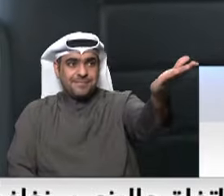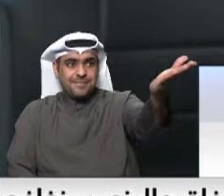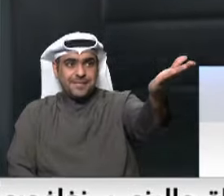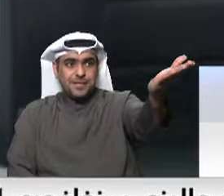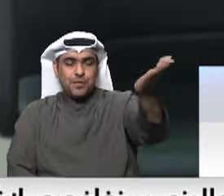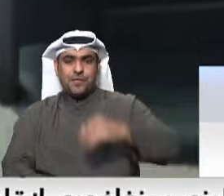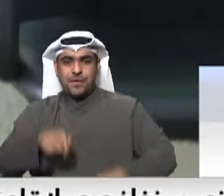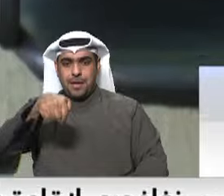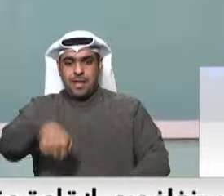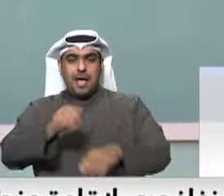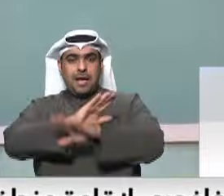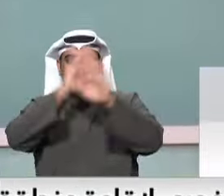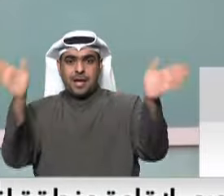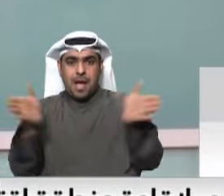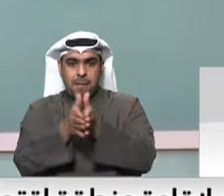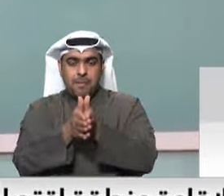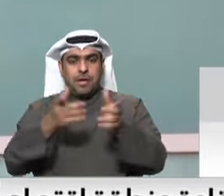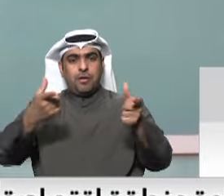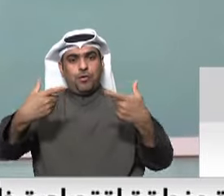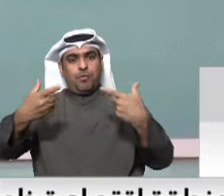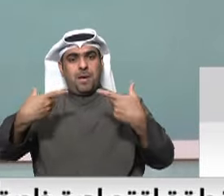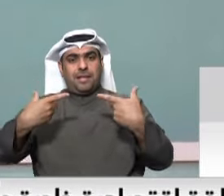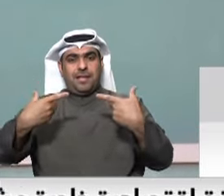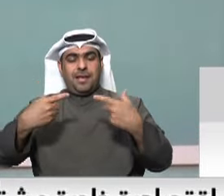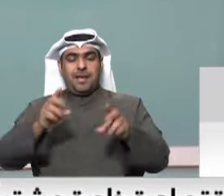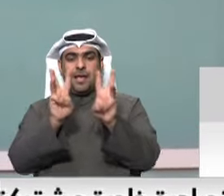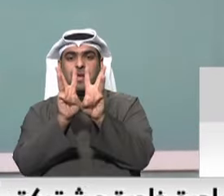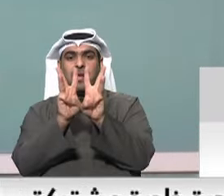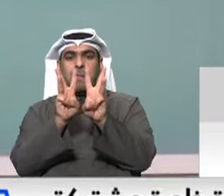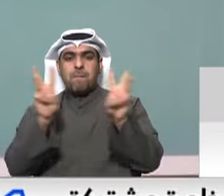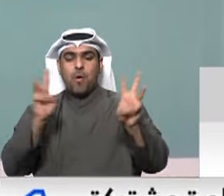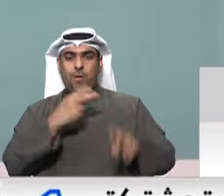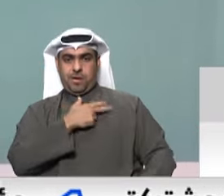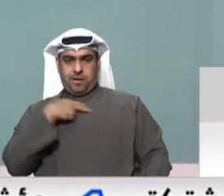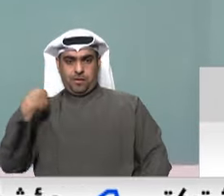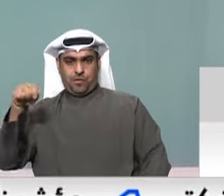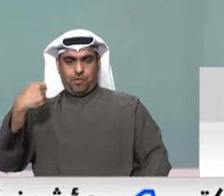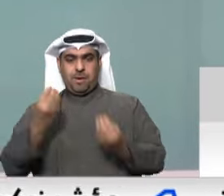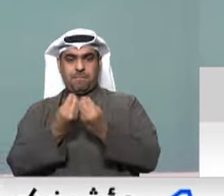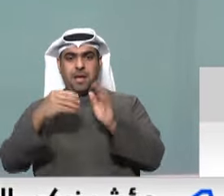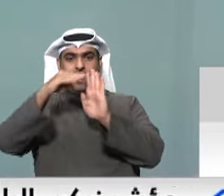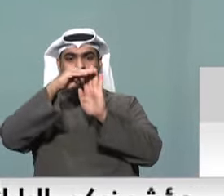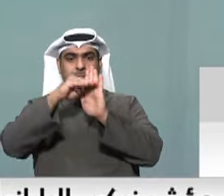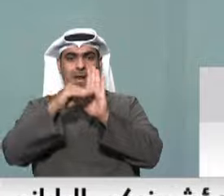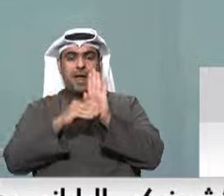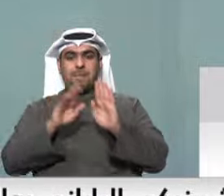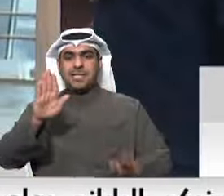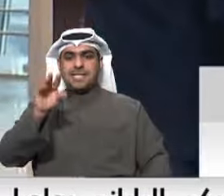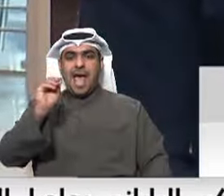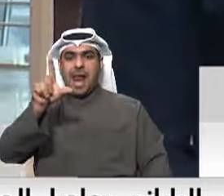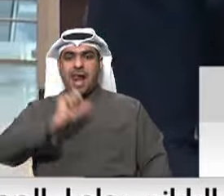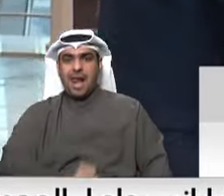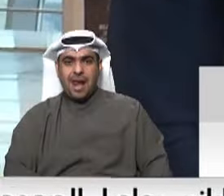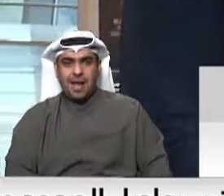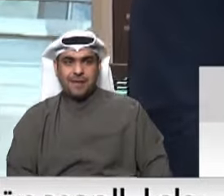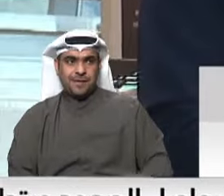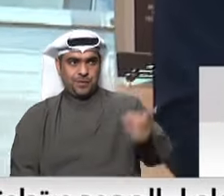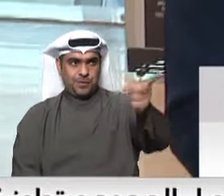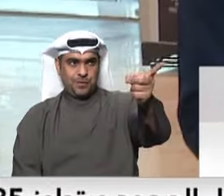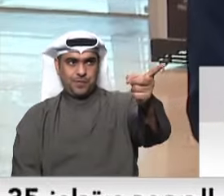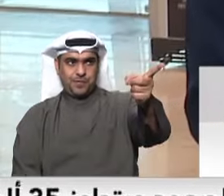الربط الآلي والإلكتروني عبر المواقع الحكومية وتطبيق سهل الحكومي. قطاع الموارد